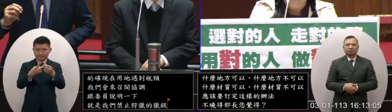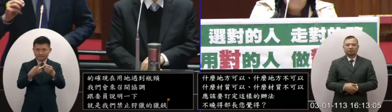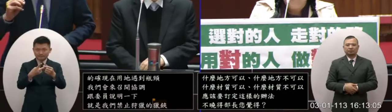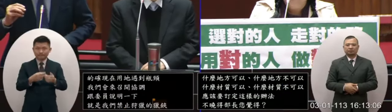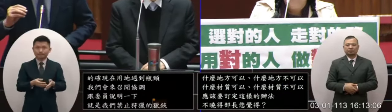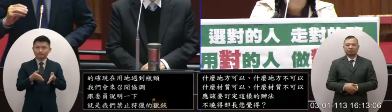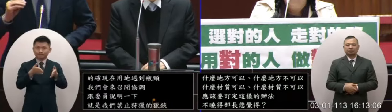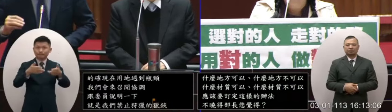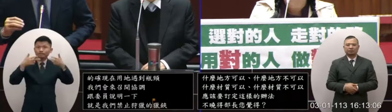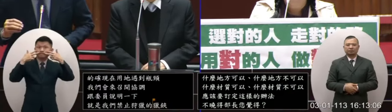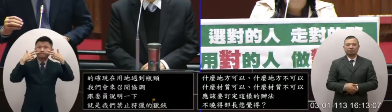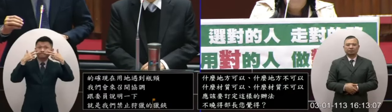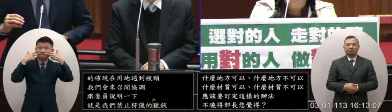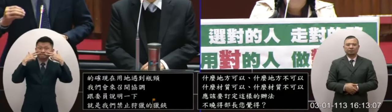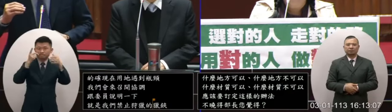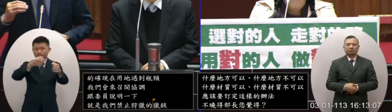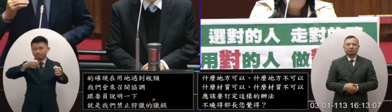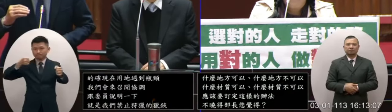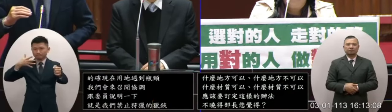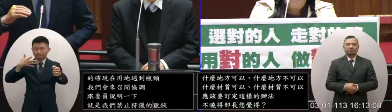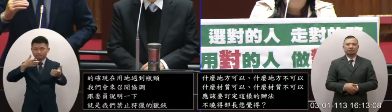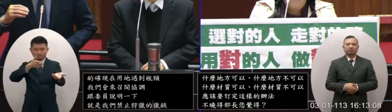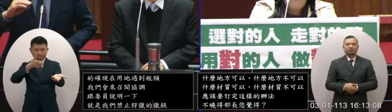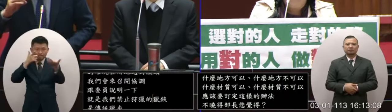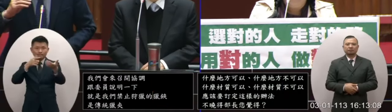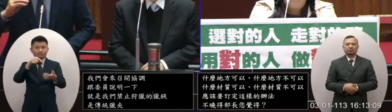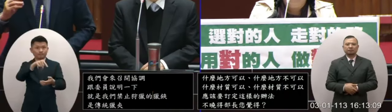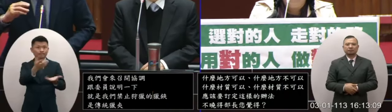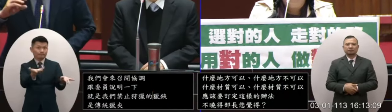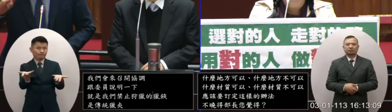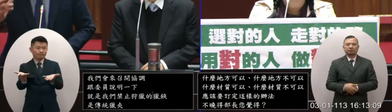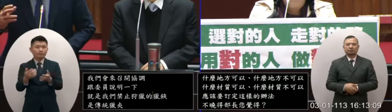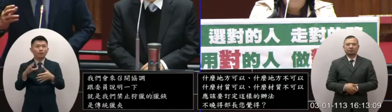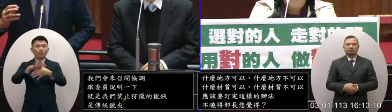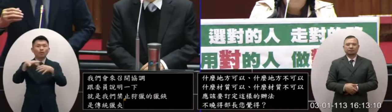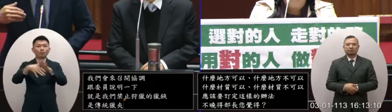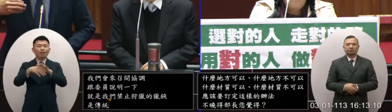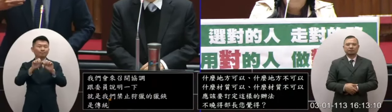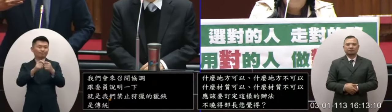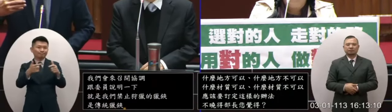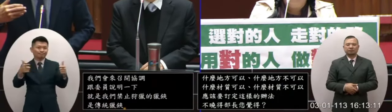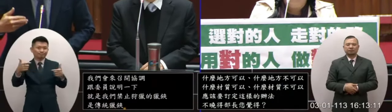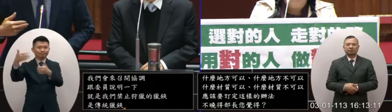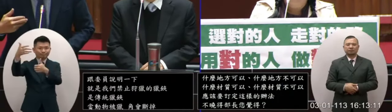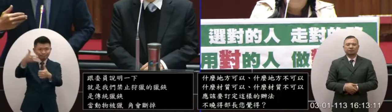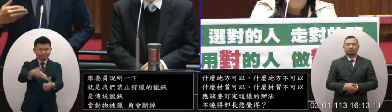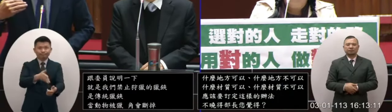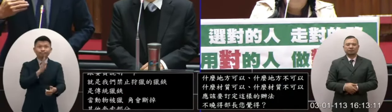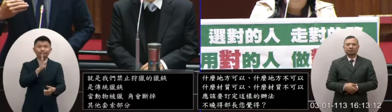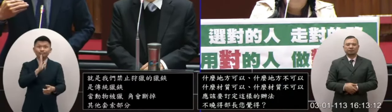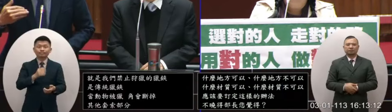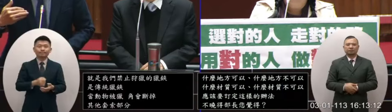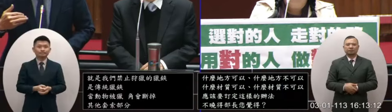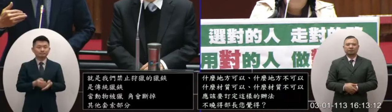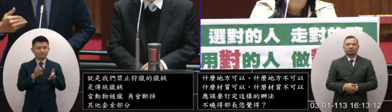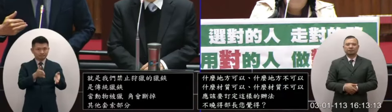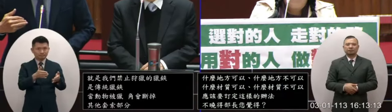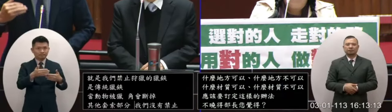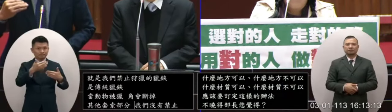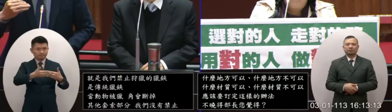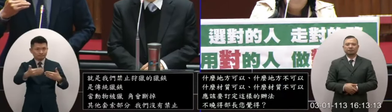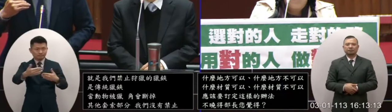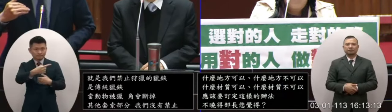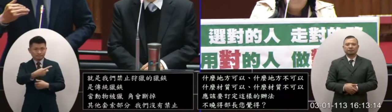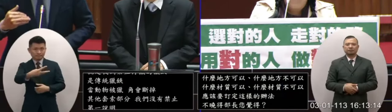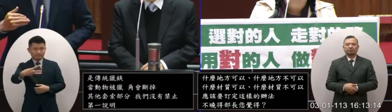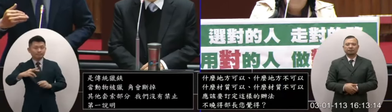明是针对原住民的狩猎那我们也尊重原住民的整个文化的多元性，所以我们在狩猎方面也做了三阶段的改进，